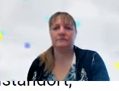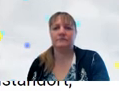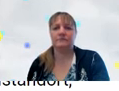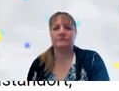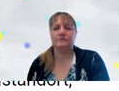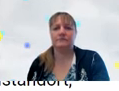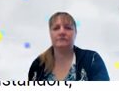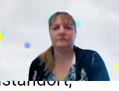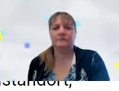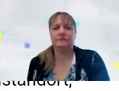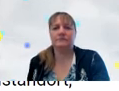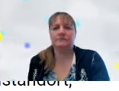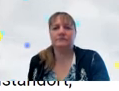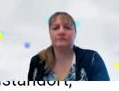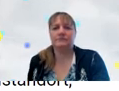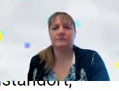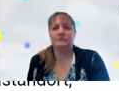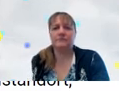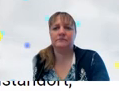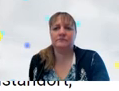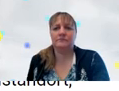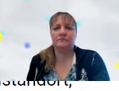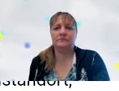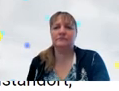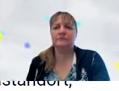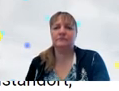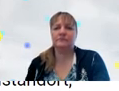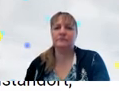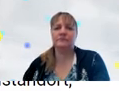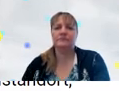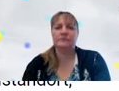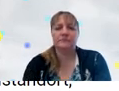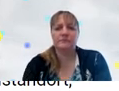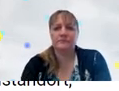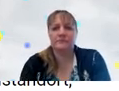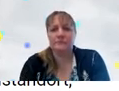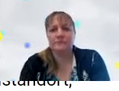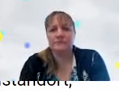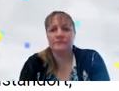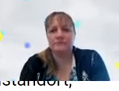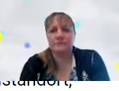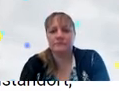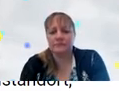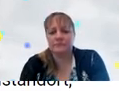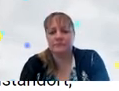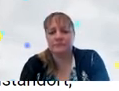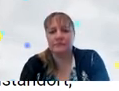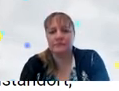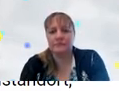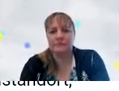entwicklungs gespräche die mit schule und mit diesem sogenannten jahre also schulers ist in